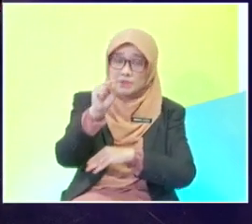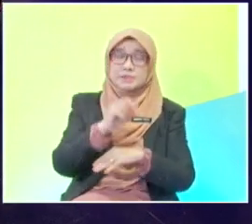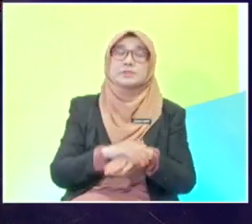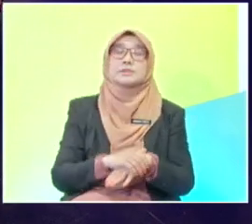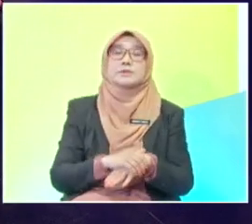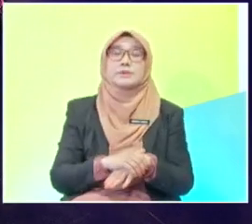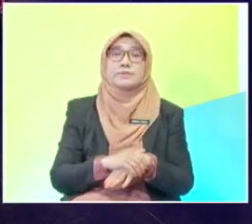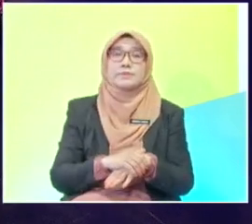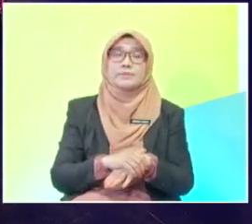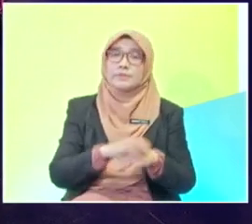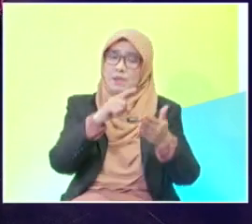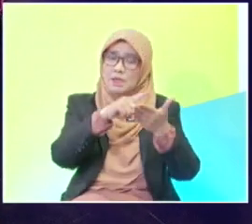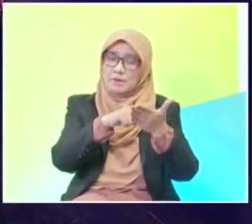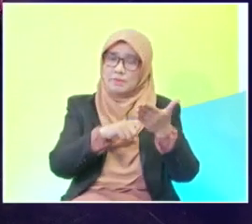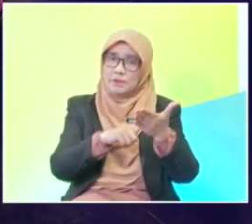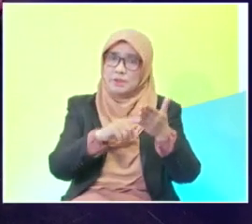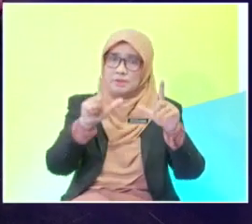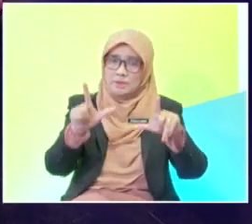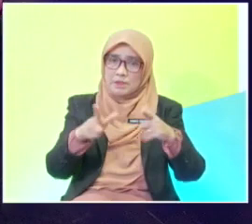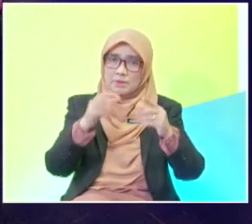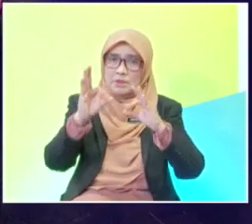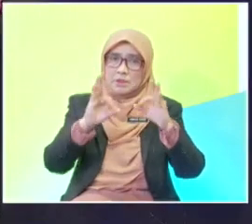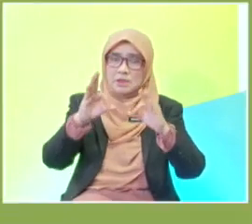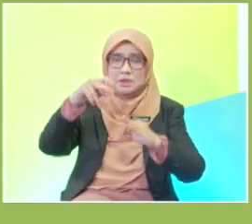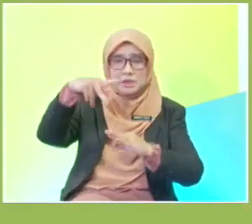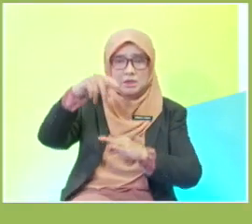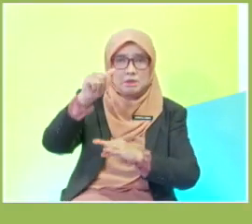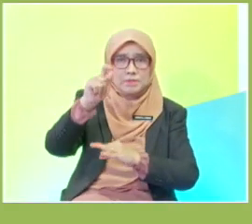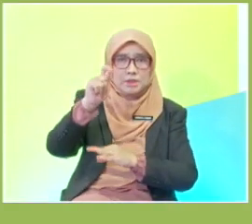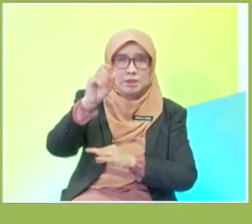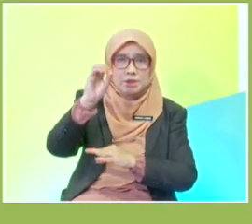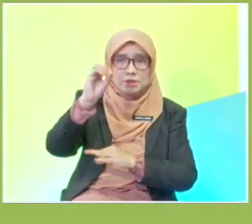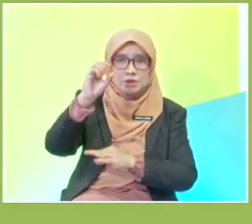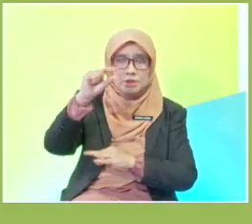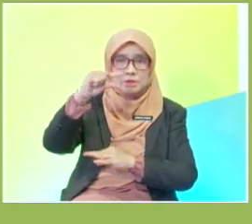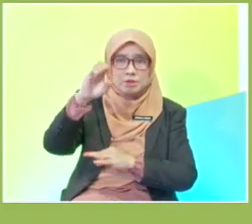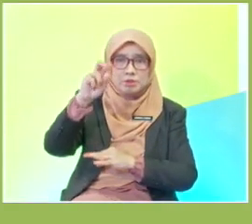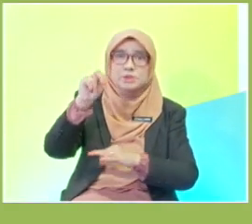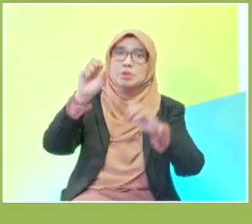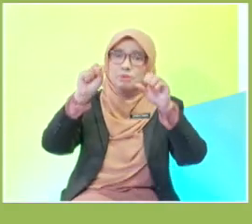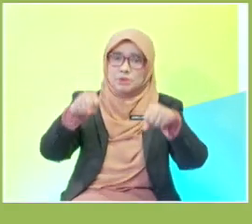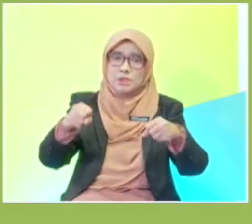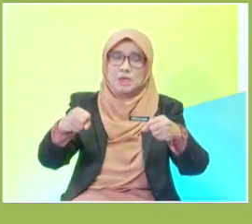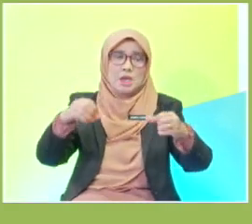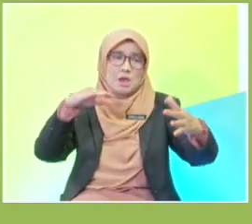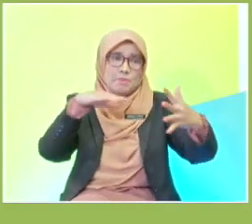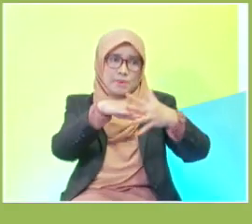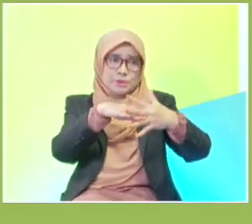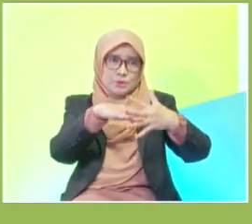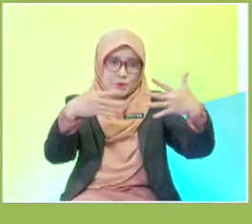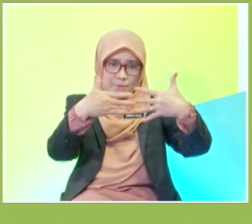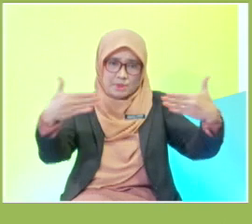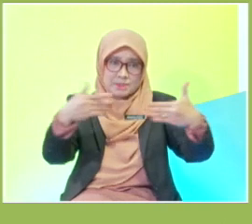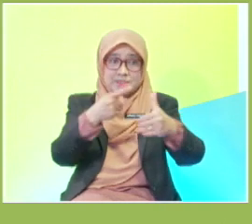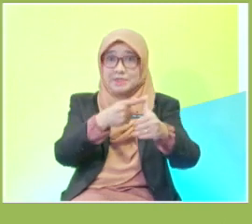lihat apa yang akan berlaku sekiranya patogen tadi berjaya melepasi pertahanan pertama. Jadi dia akan